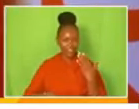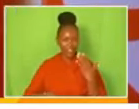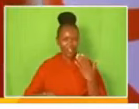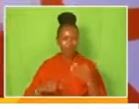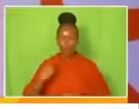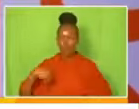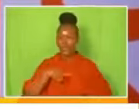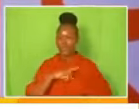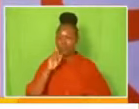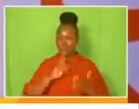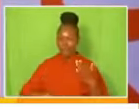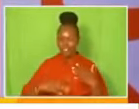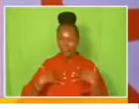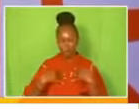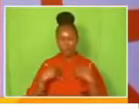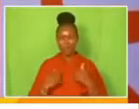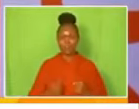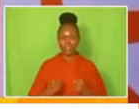we are